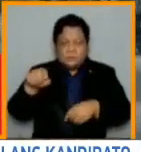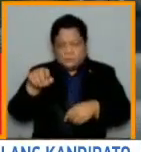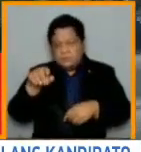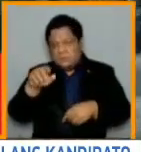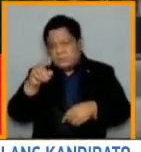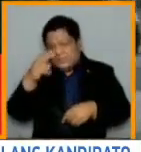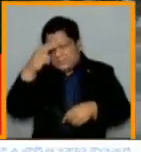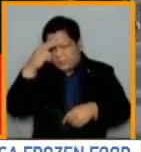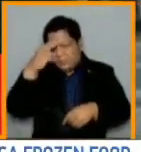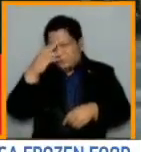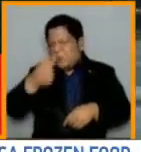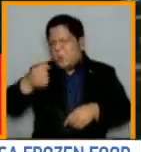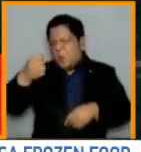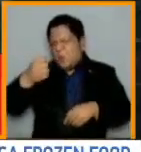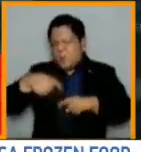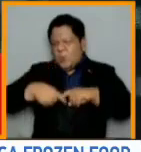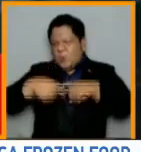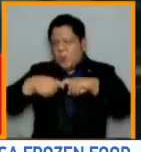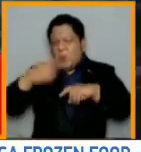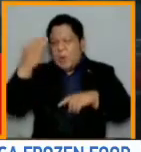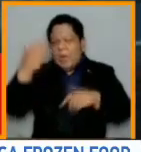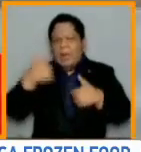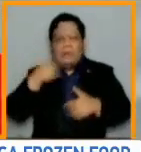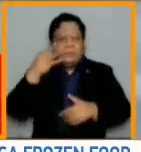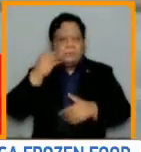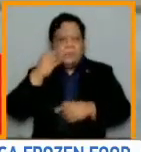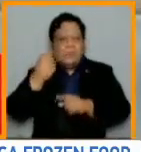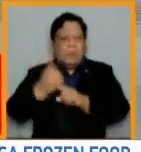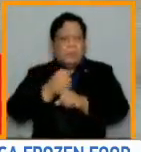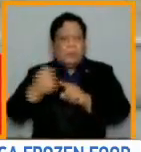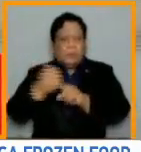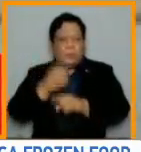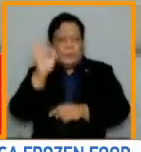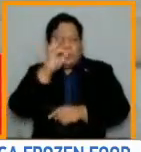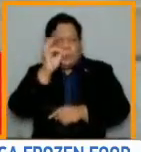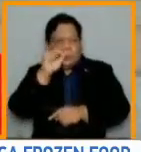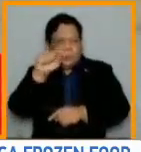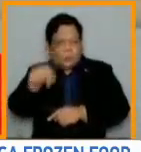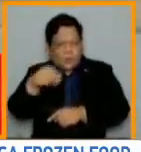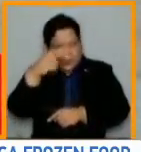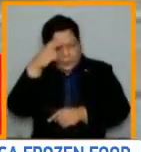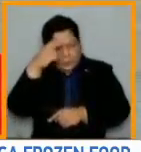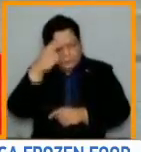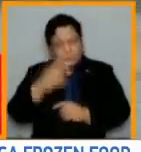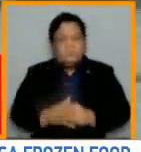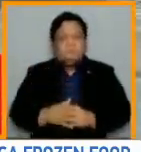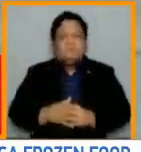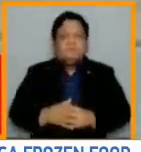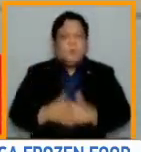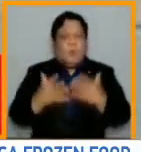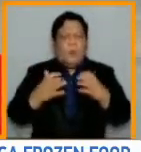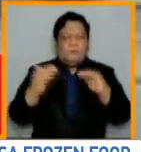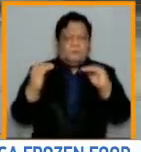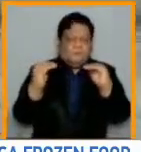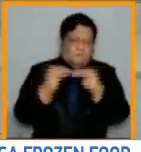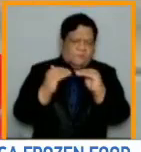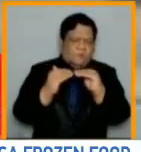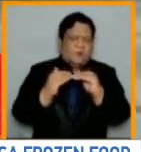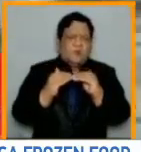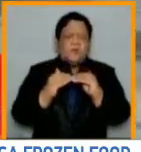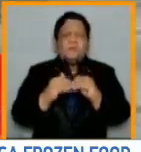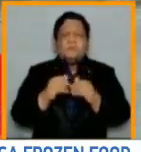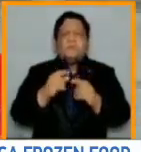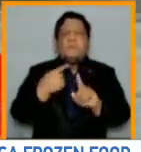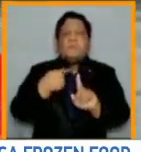dahil sa mga pang-aabuso sa mga Pinoy OFW. Bukod sa paghingi ng patas at tamang pagtrato, sinisingil din ng Pilipinas ang